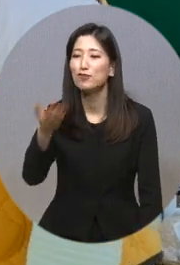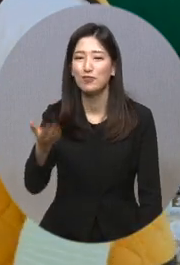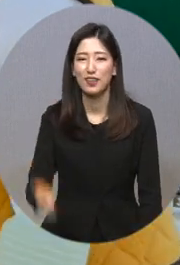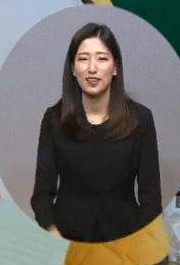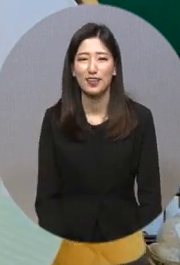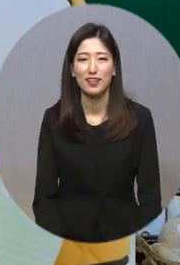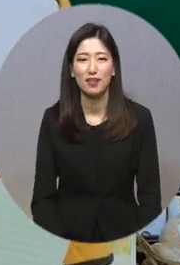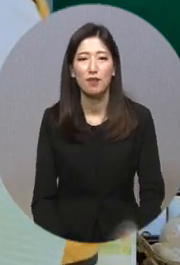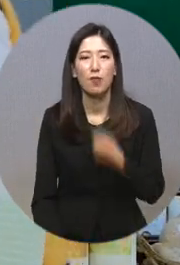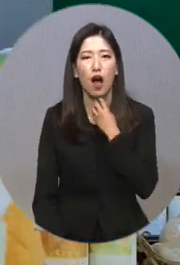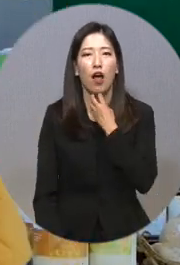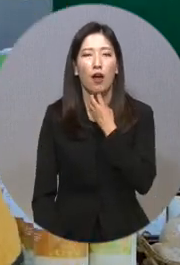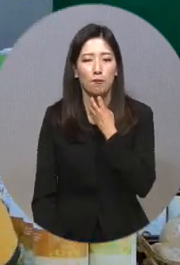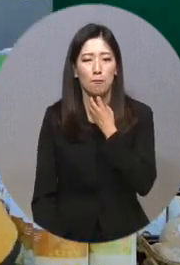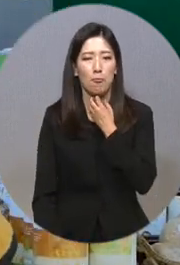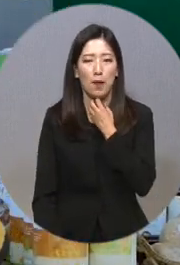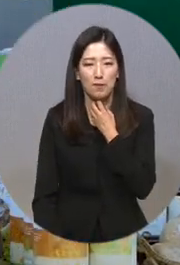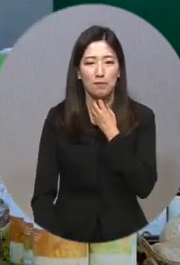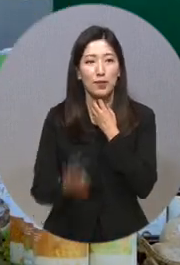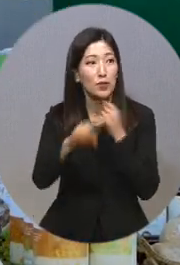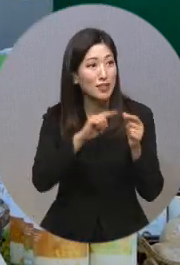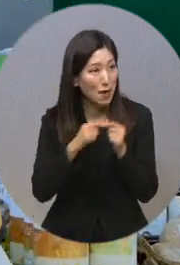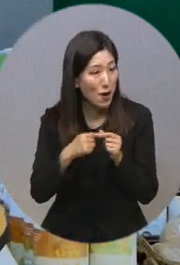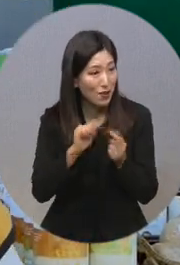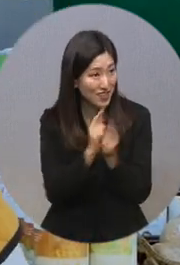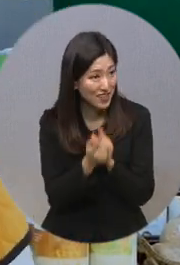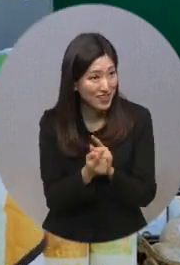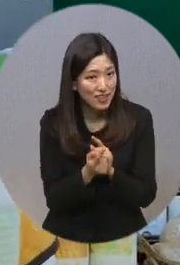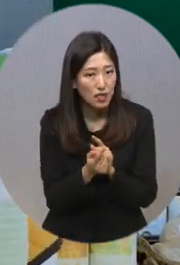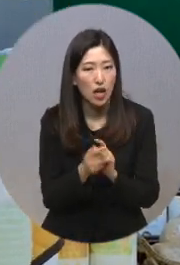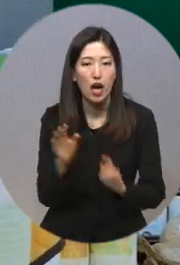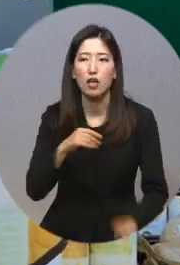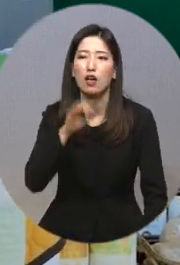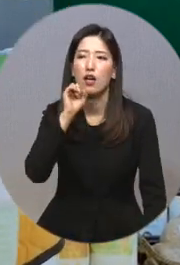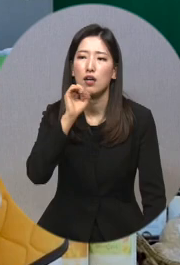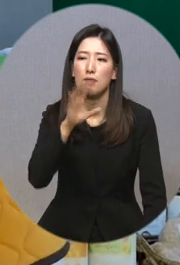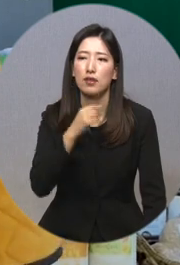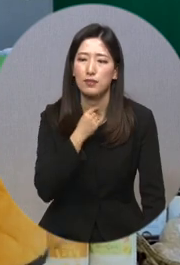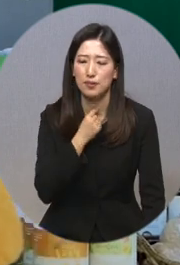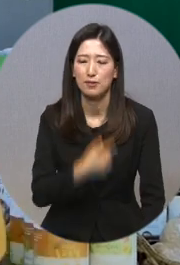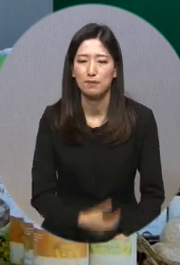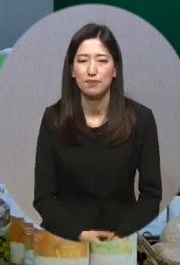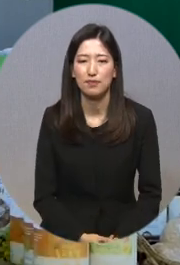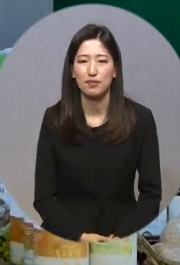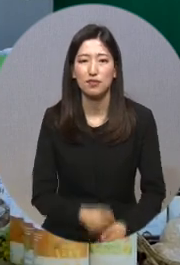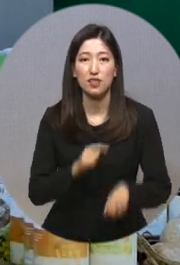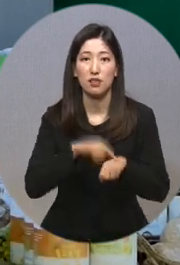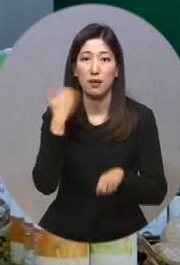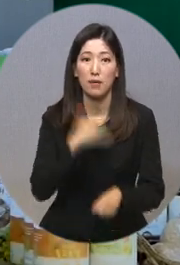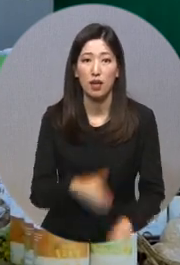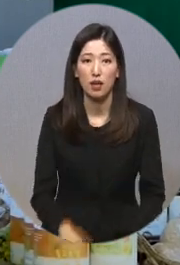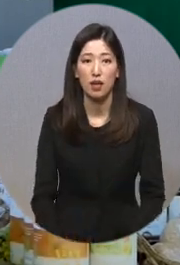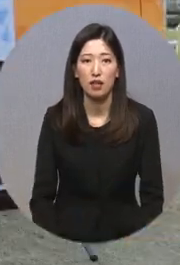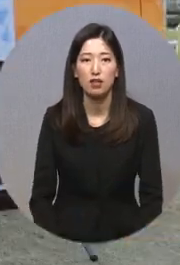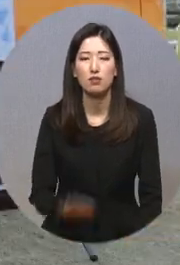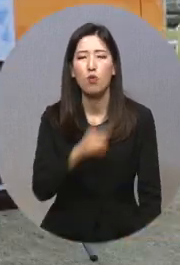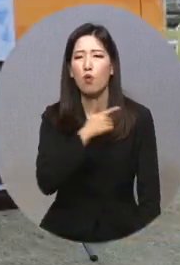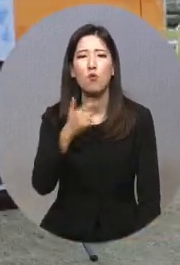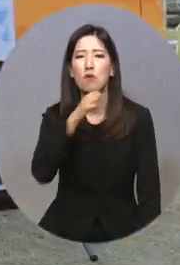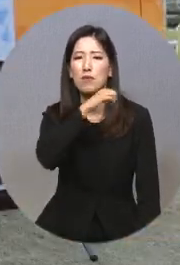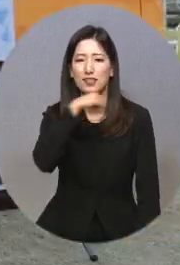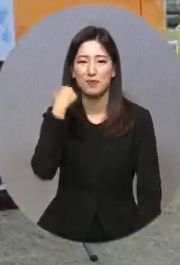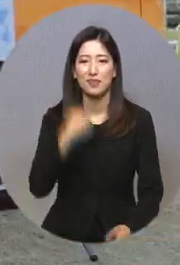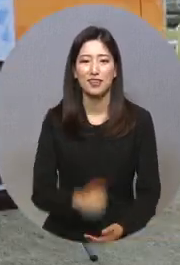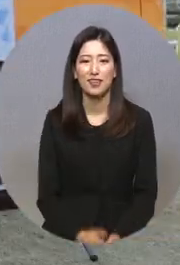목이 막혀! 요것도 자막으로 제가 대신 해드릴까요? 아니요, 이건 말할게요. 말하려고요? 시간 끝나버리는데? 너무 맛있네, 이거. 주어진